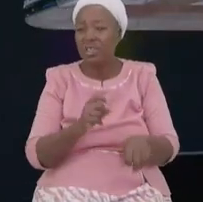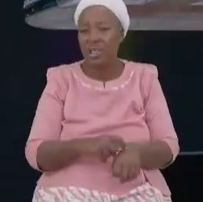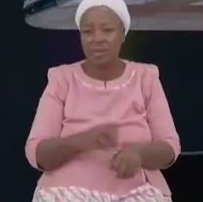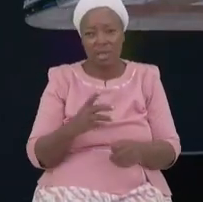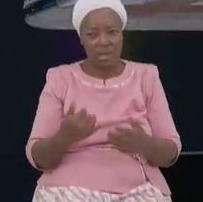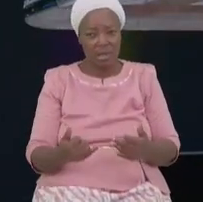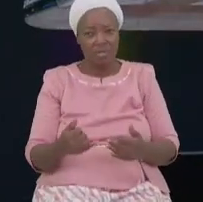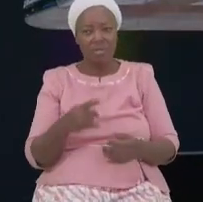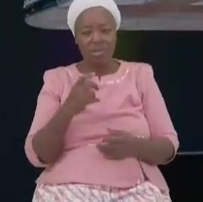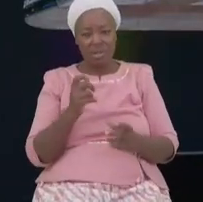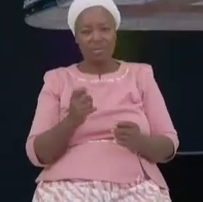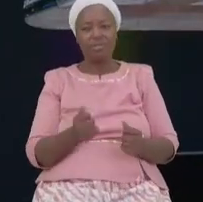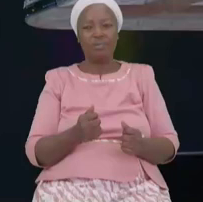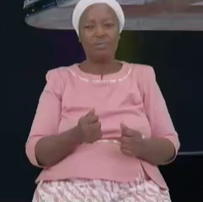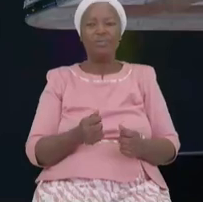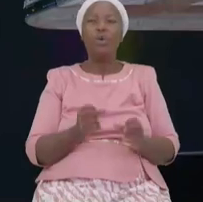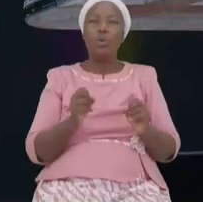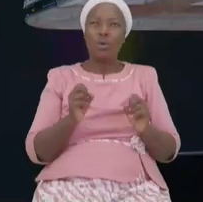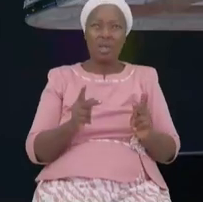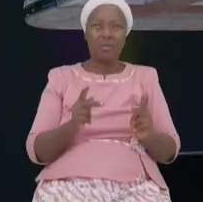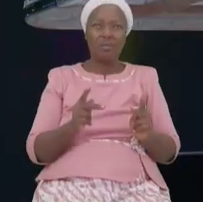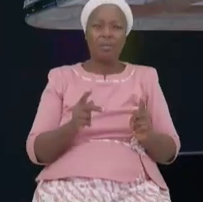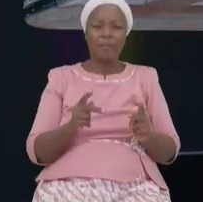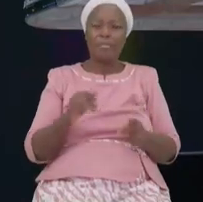docteur, tu ne dois plus prendre du sucre.